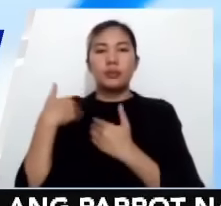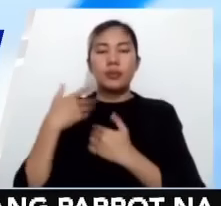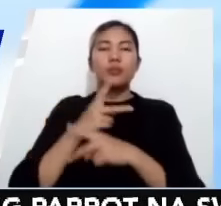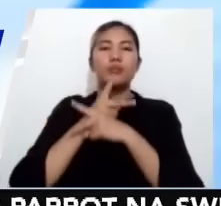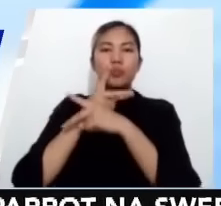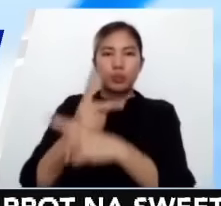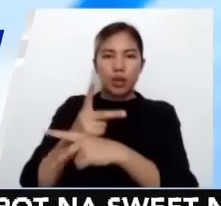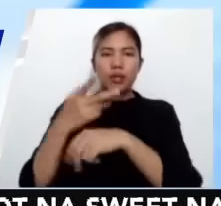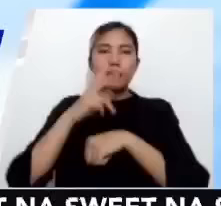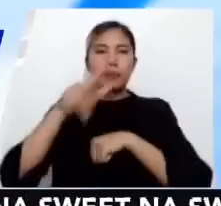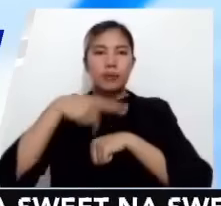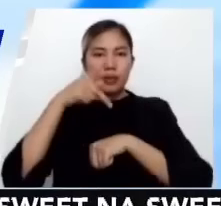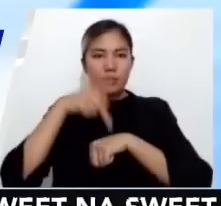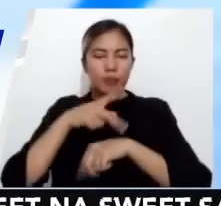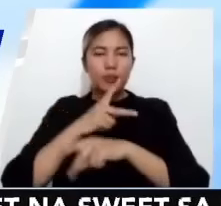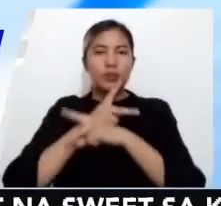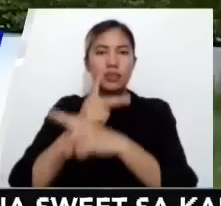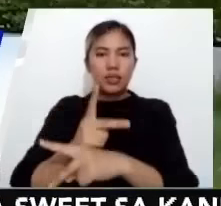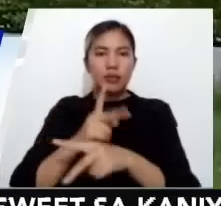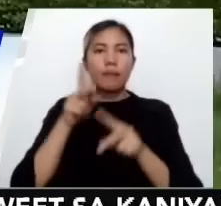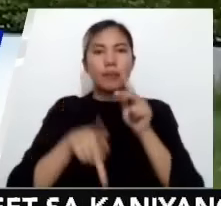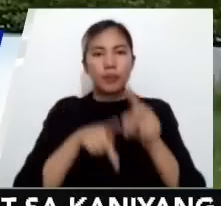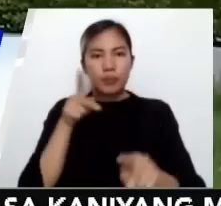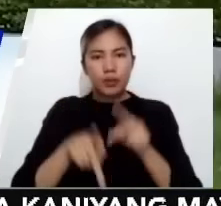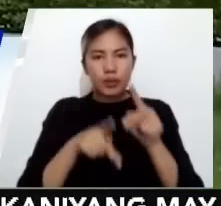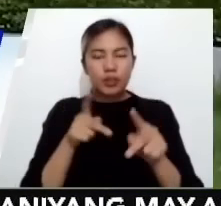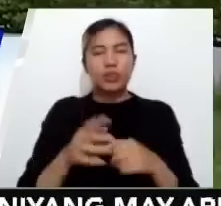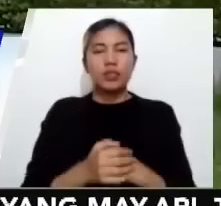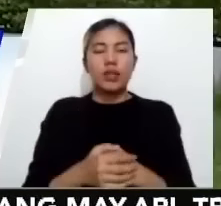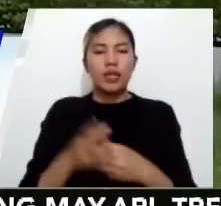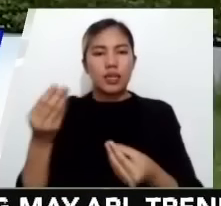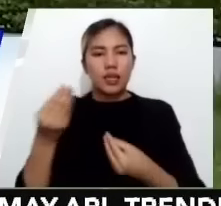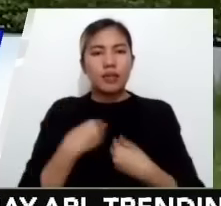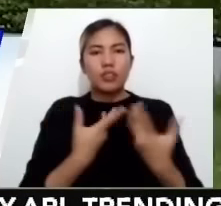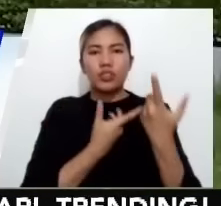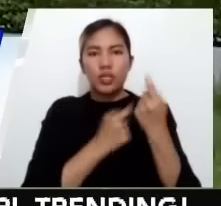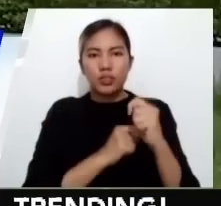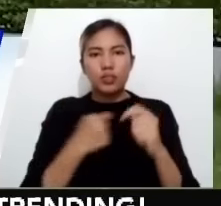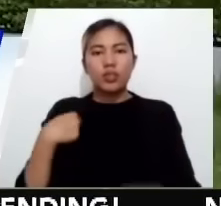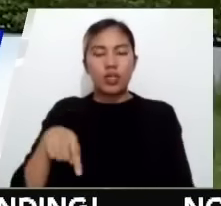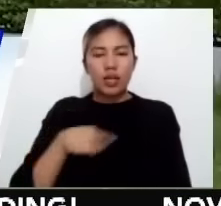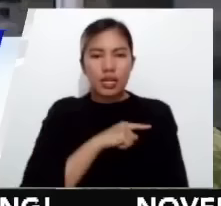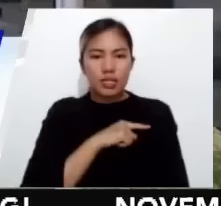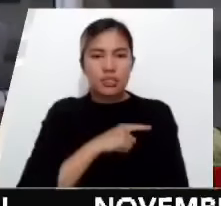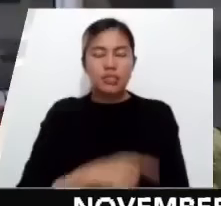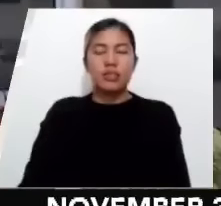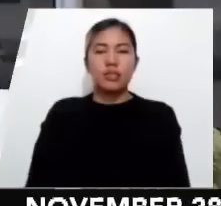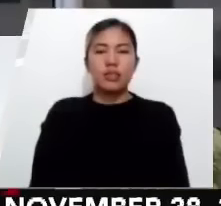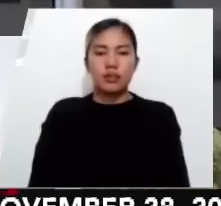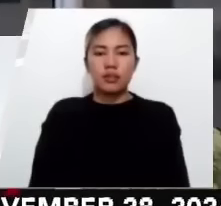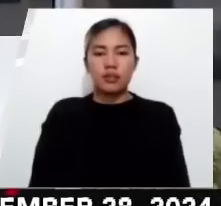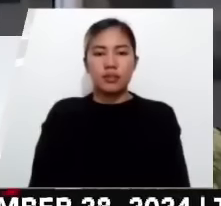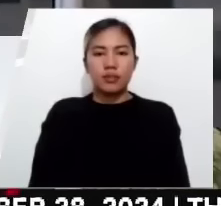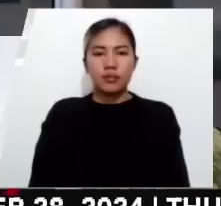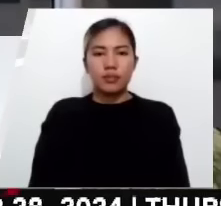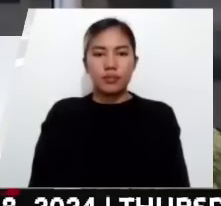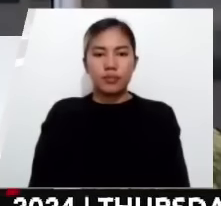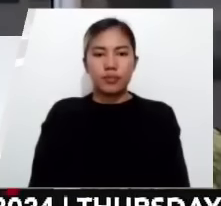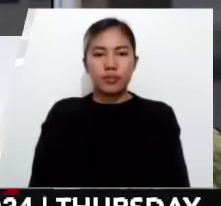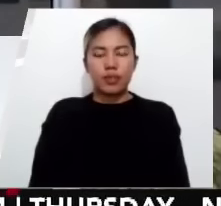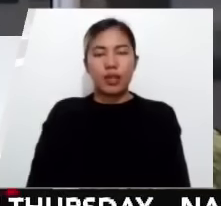of the people. Napakalapit po ng tiwala na binigay niyo sa amin as stated in the latest OCTA survey that 8 out of 10